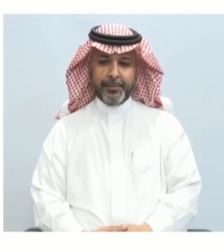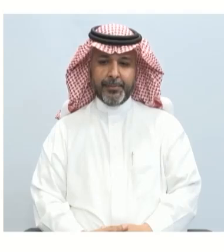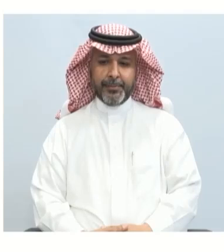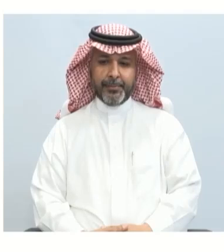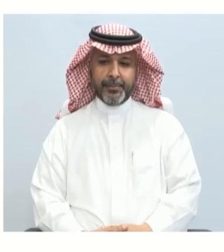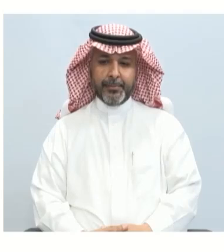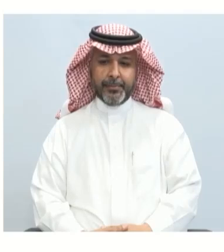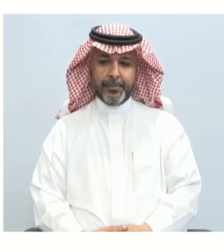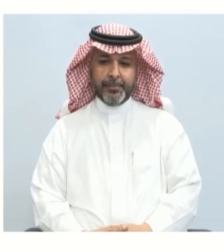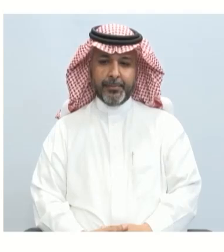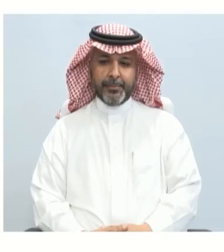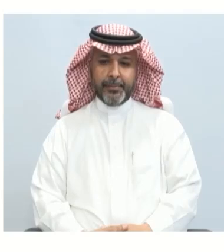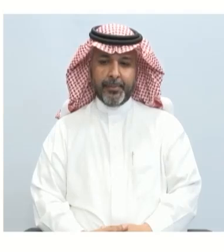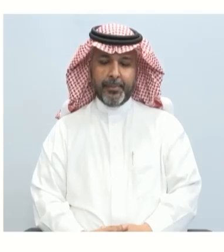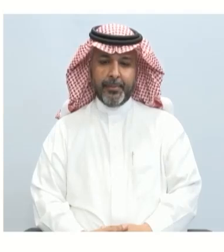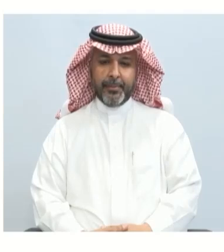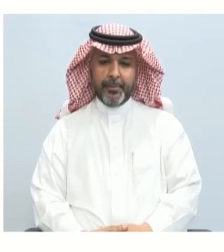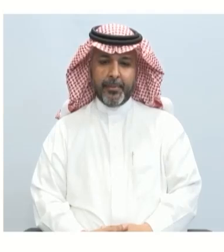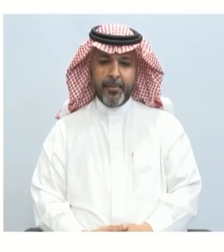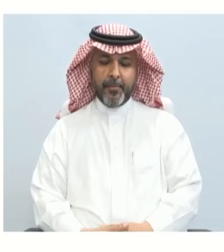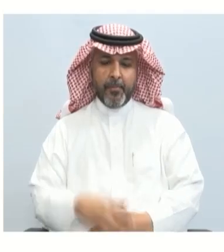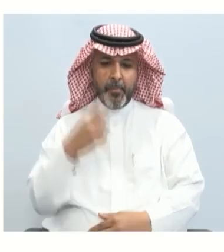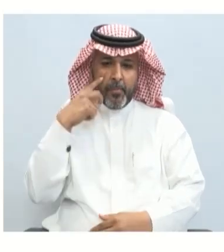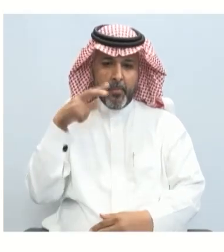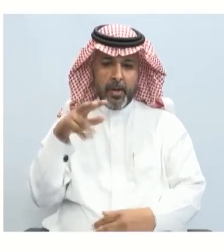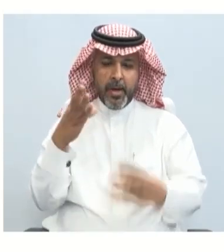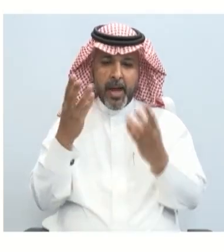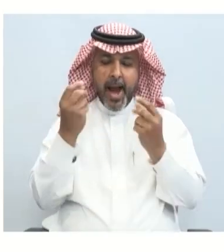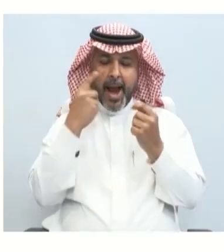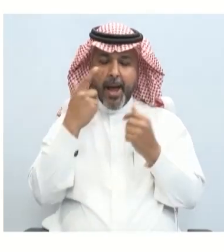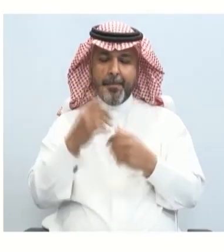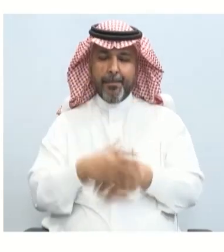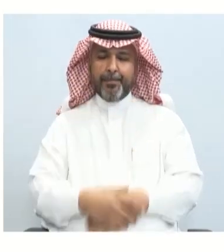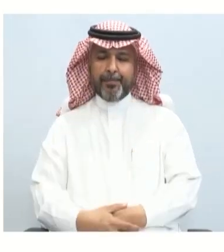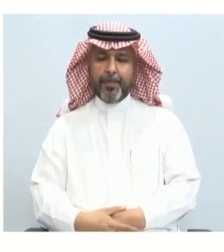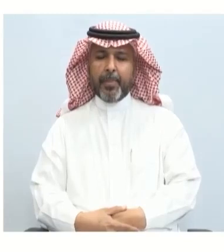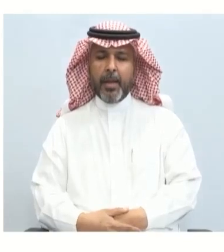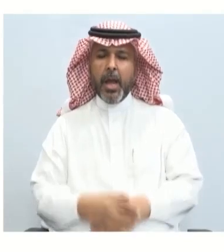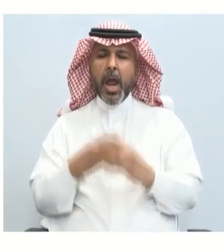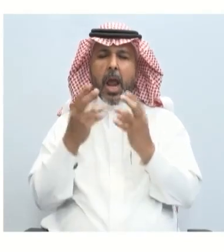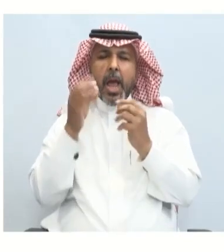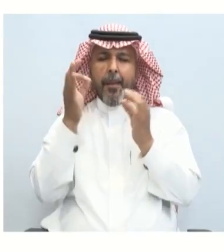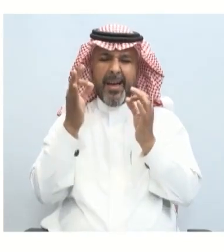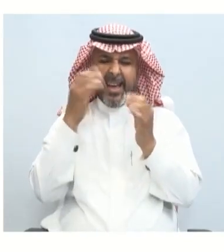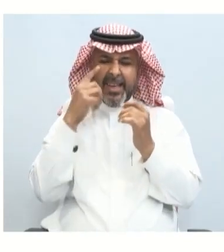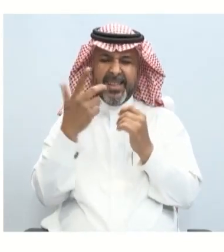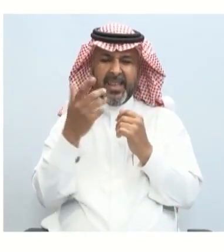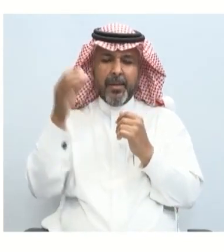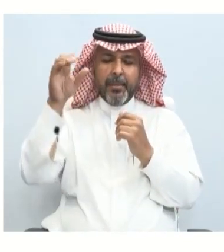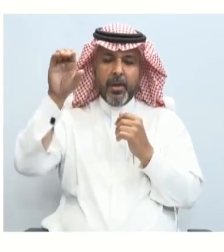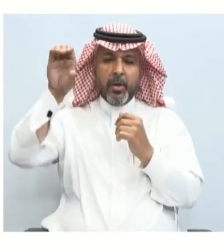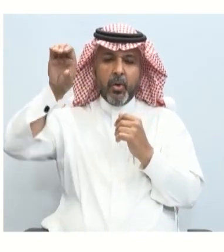واضح وسهل للجميع طبعا قد يسالك ايضا عن الدوال الدوريه قاللك اوجد القيمه الدقيقه ل كوساين